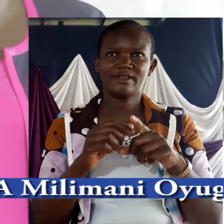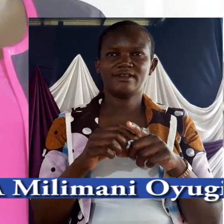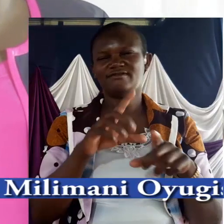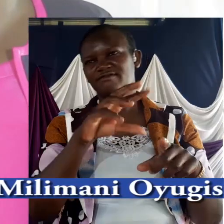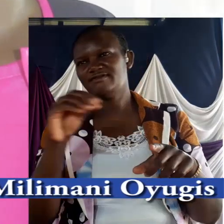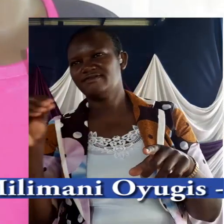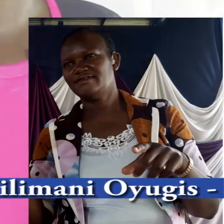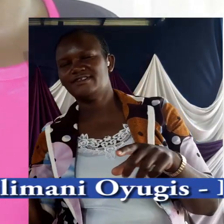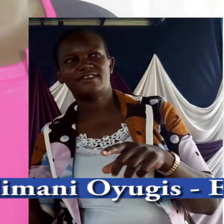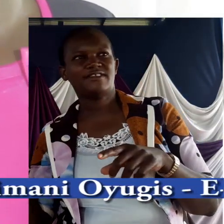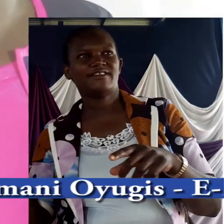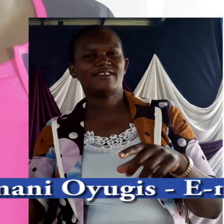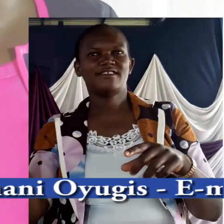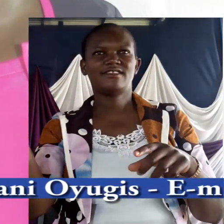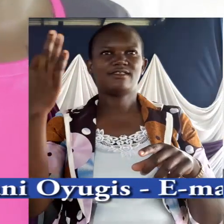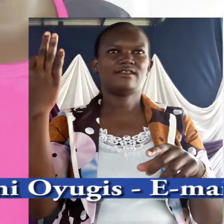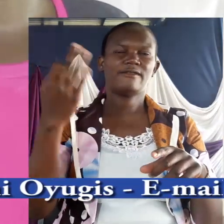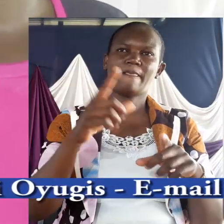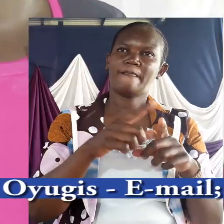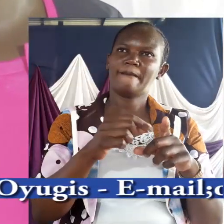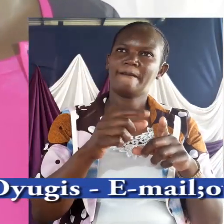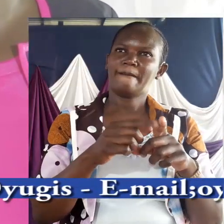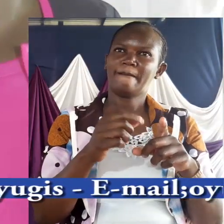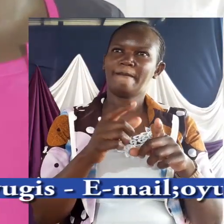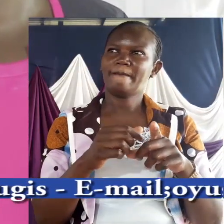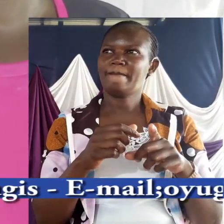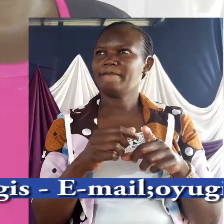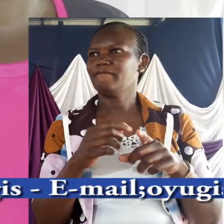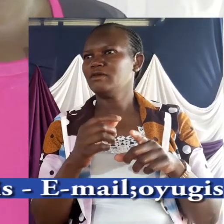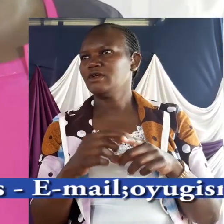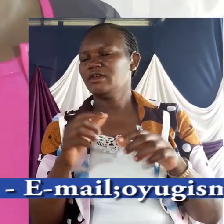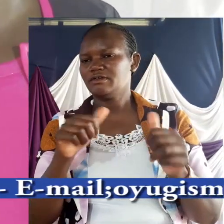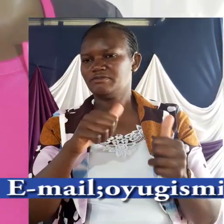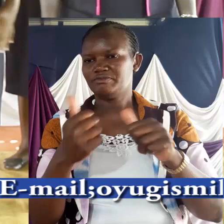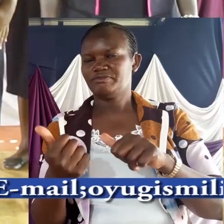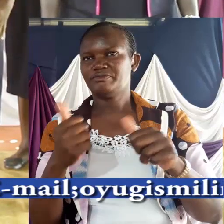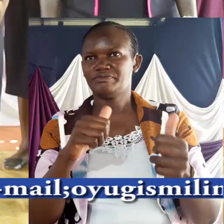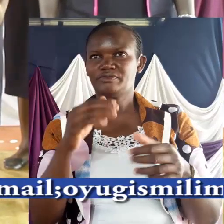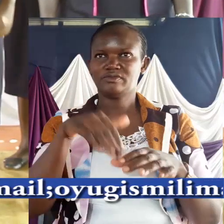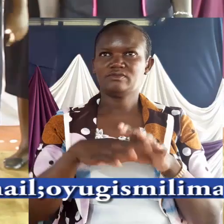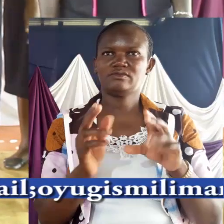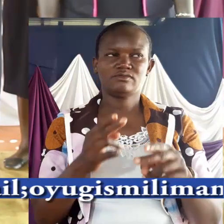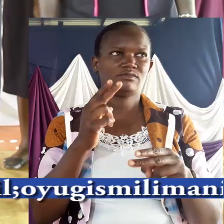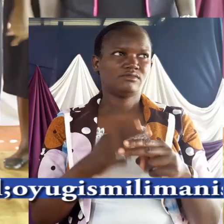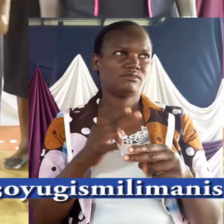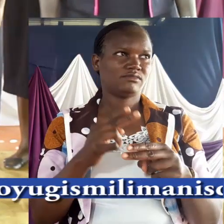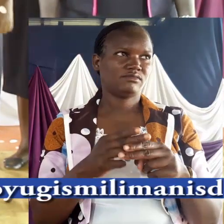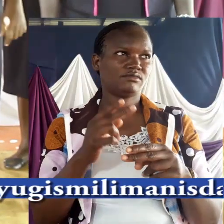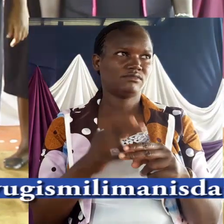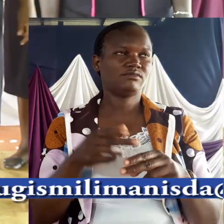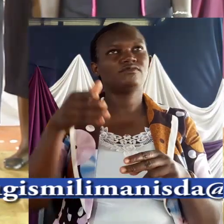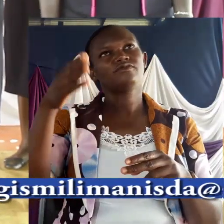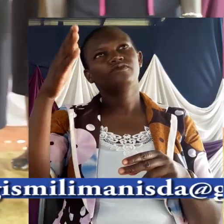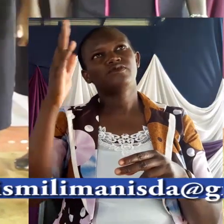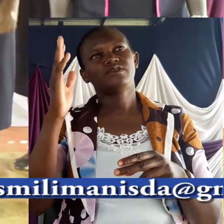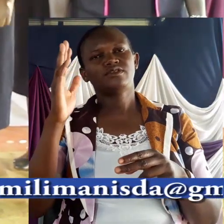Endeleni kote niko tendeza neno yema. Wabatizwe kwa jina la Mungu Baba. Wote walio asi wapate neno